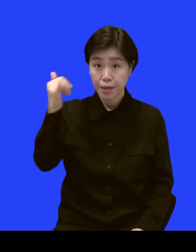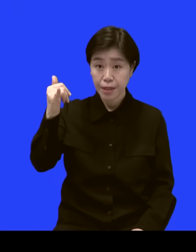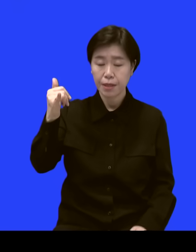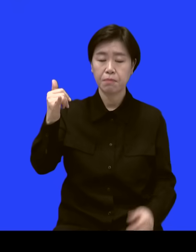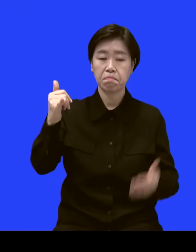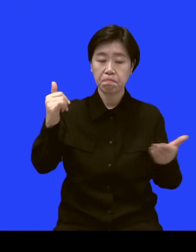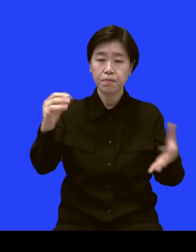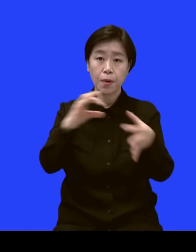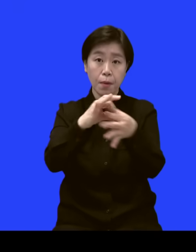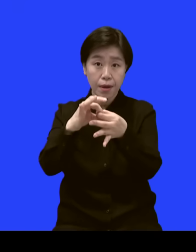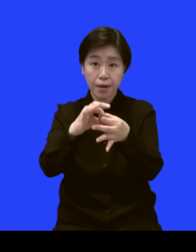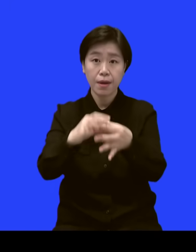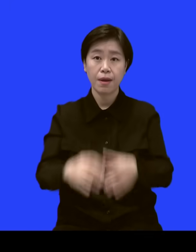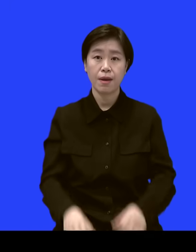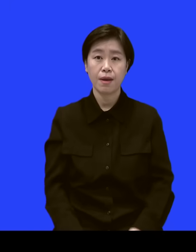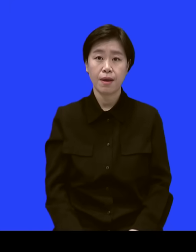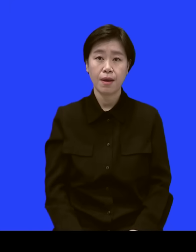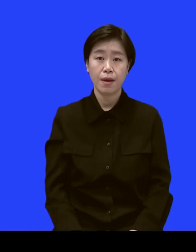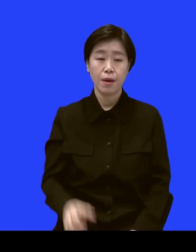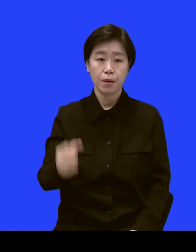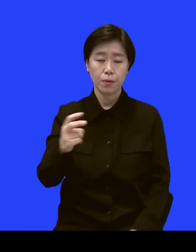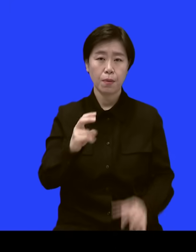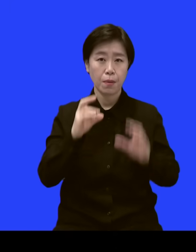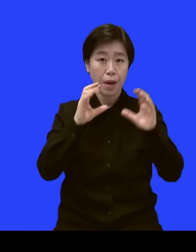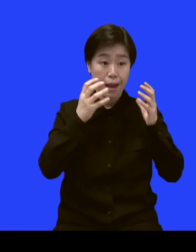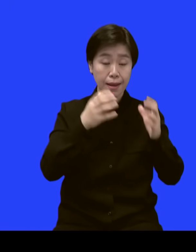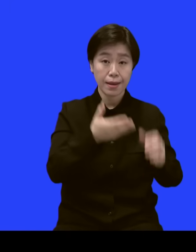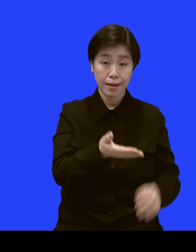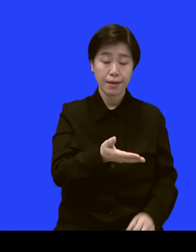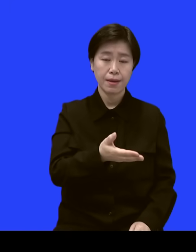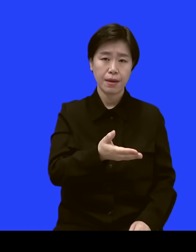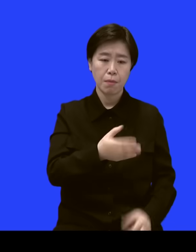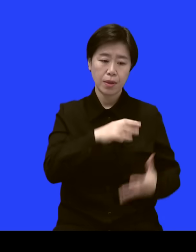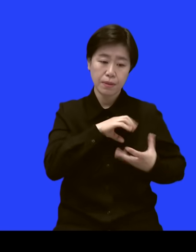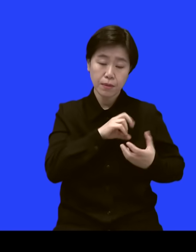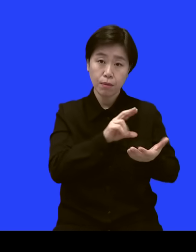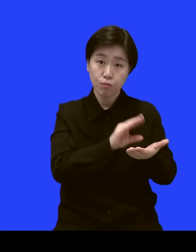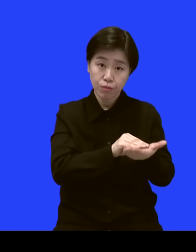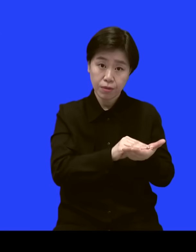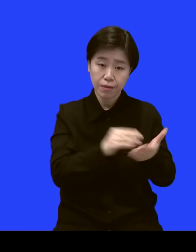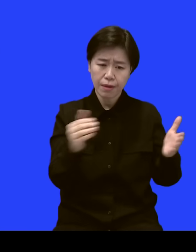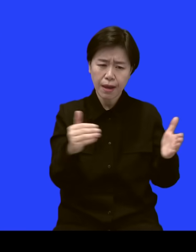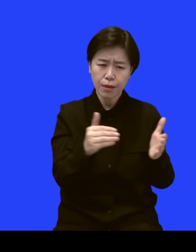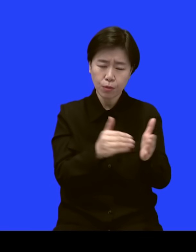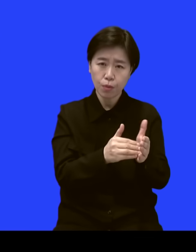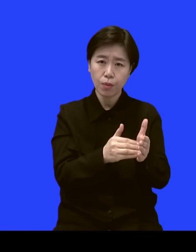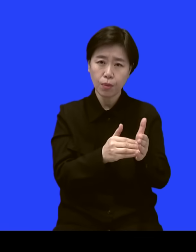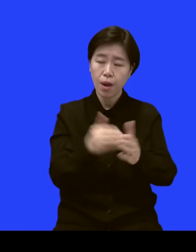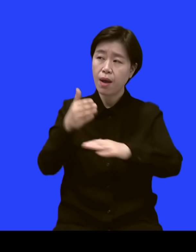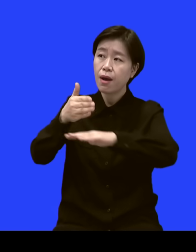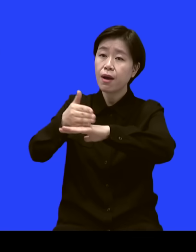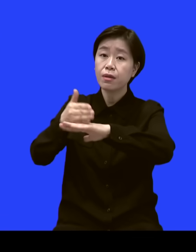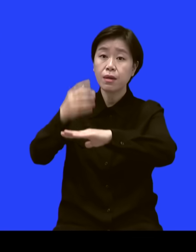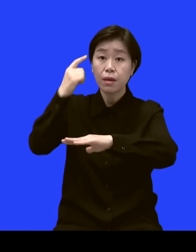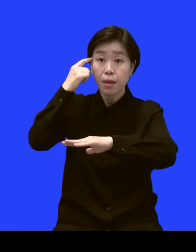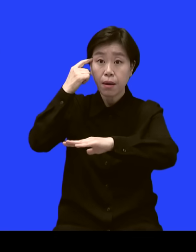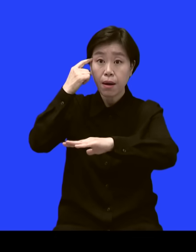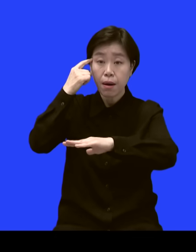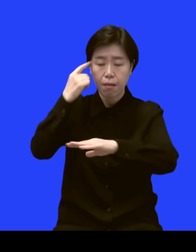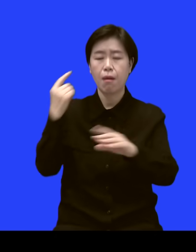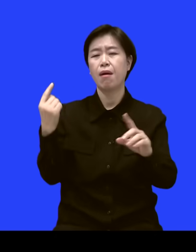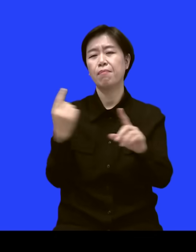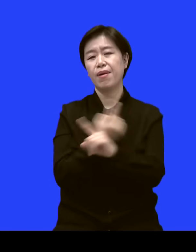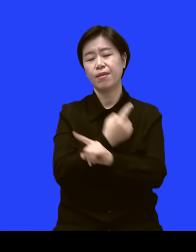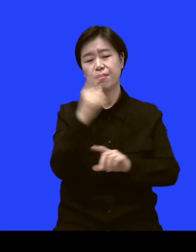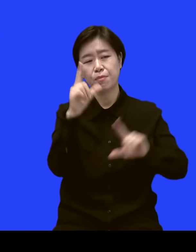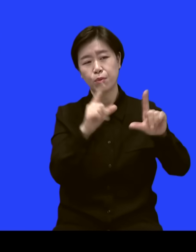관계 그리고 아이의 그런 질병까지 오히려 그것을 축복이라고 말씀하시고 또 감사라고 말씀하시는